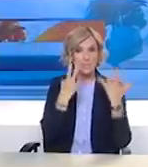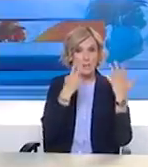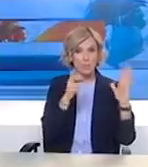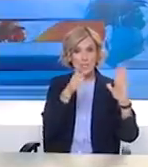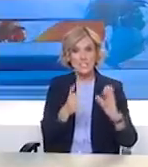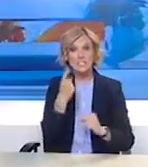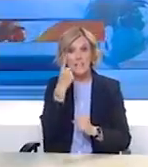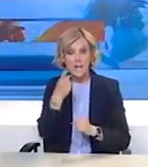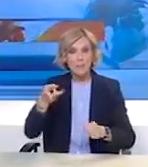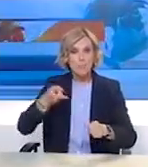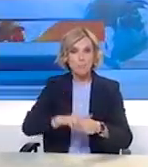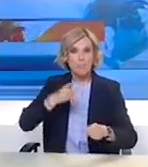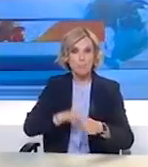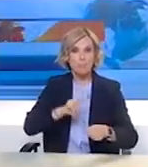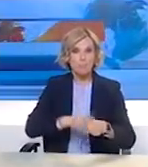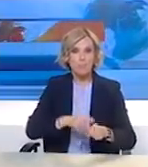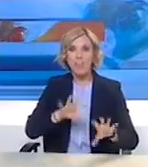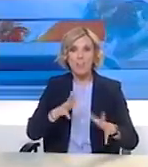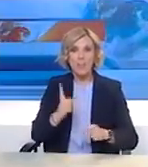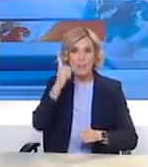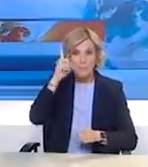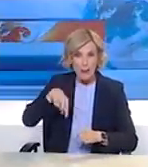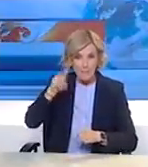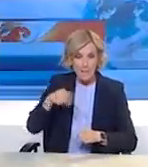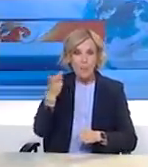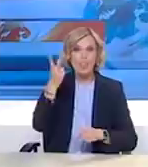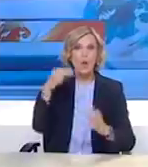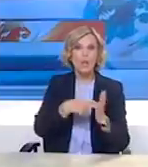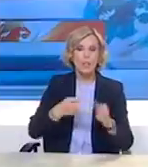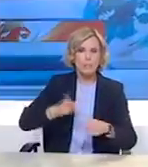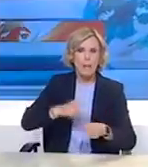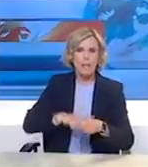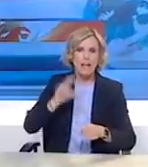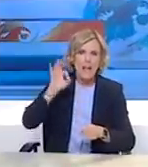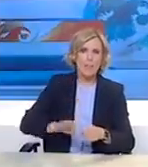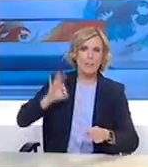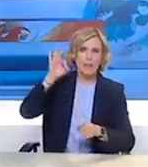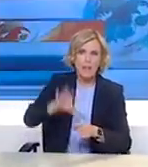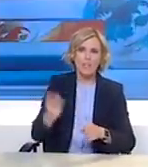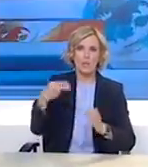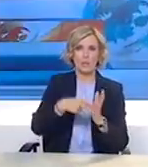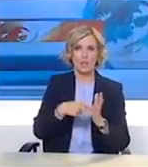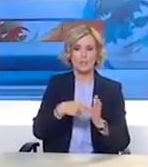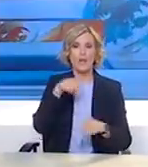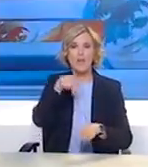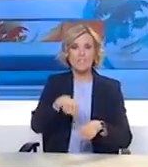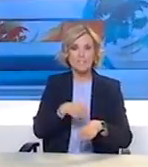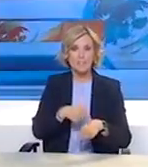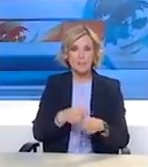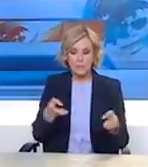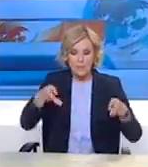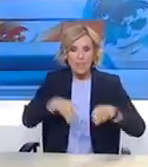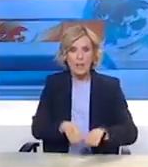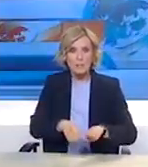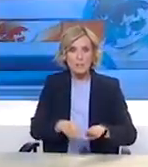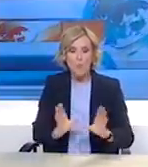θανάτους, πάνω από 2.000 θανάτους σε μία ημέρα. Μάλιστα, μαζικοί ενταφιασμοί πραγματοποιούνται σε κάποιες περιοχές